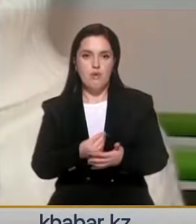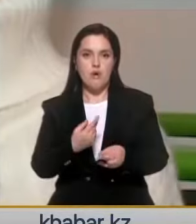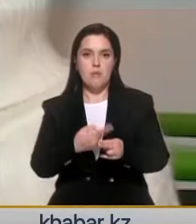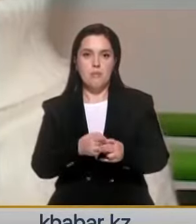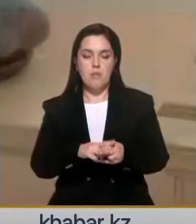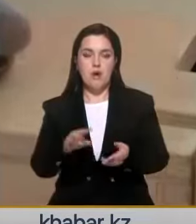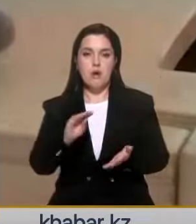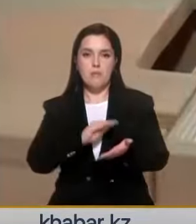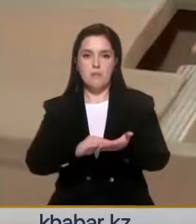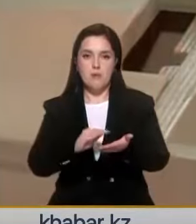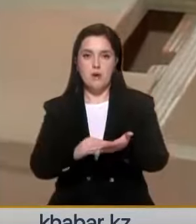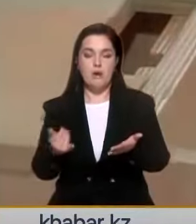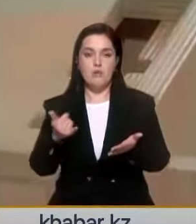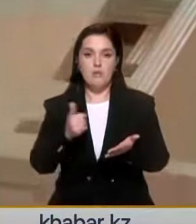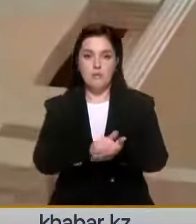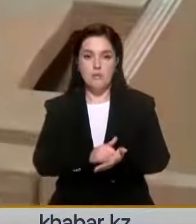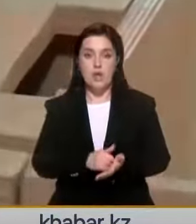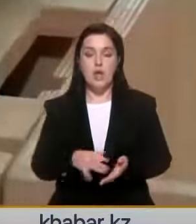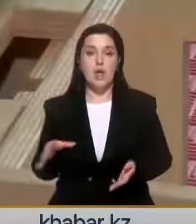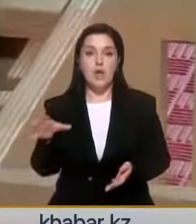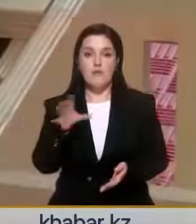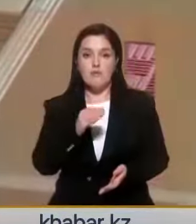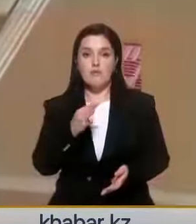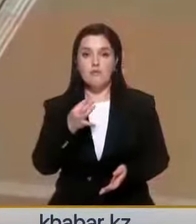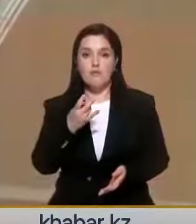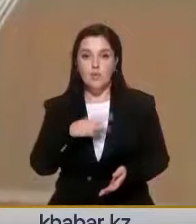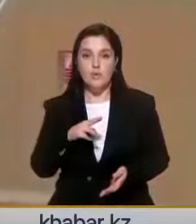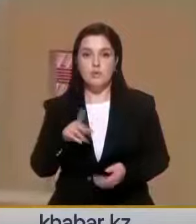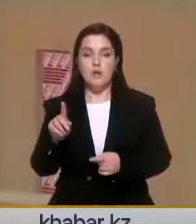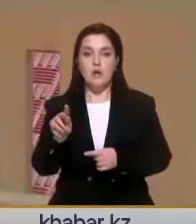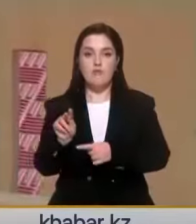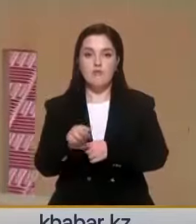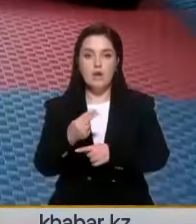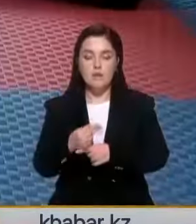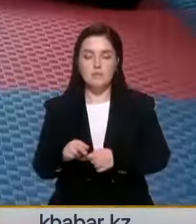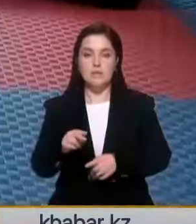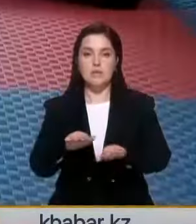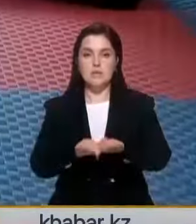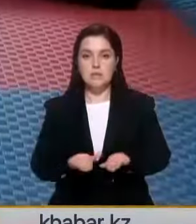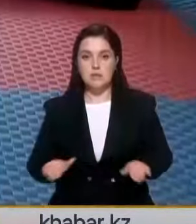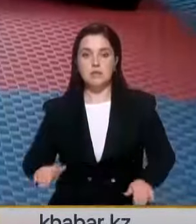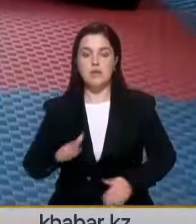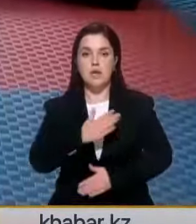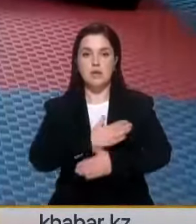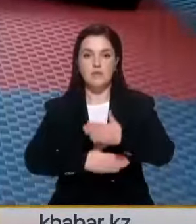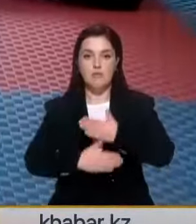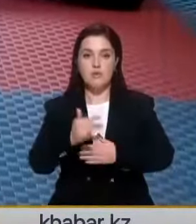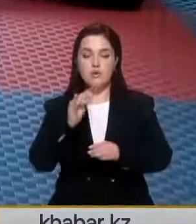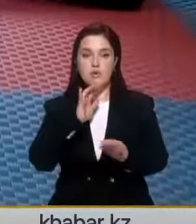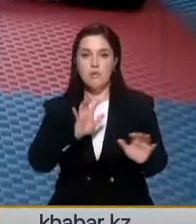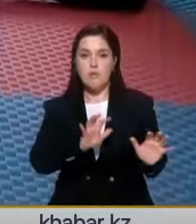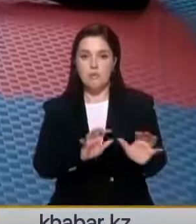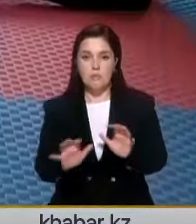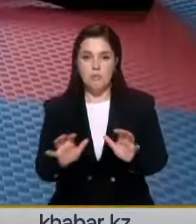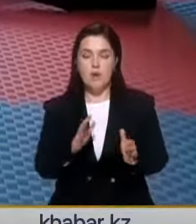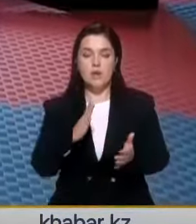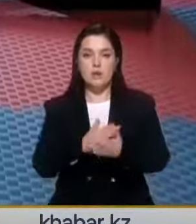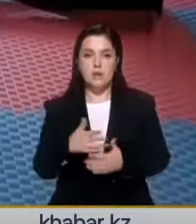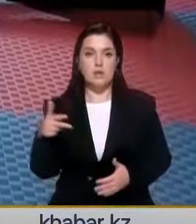написать практически все работники фонда воспитывают особенных детей на сегодня на попечении находятся около